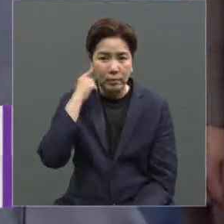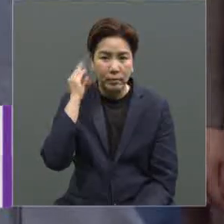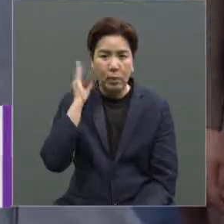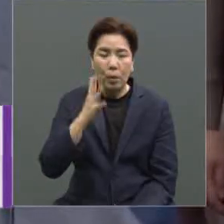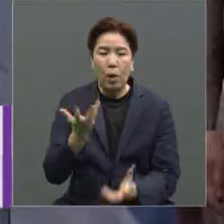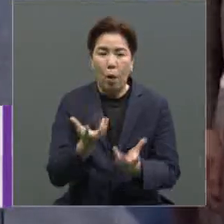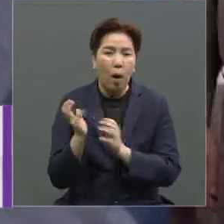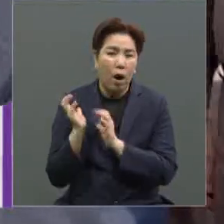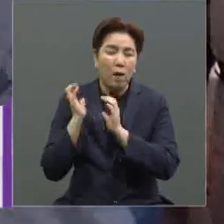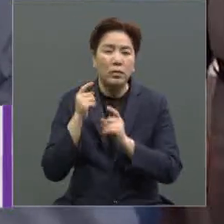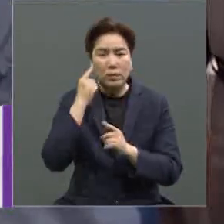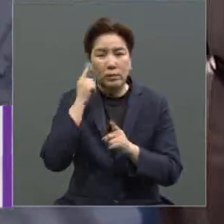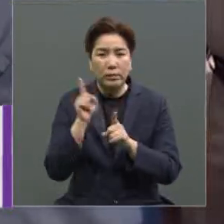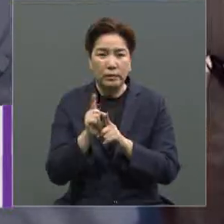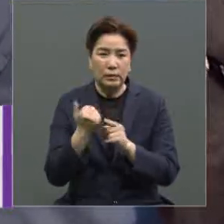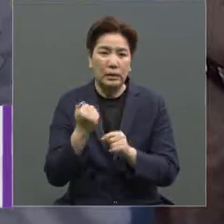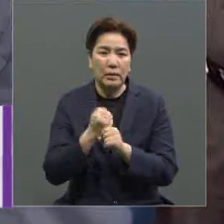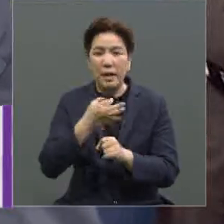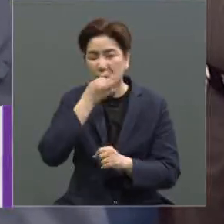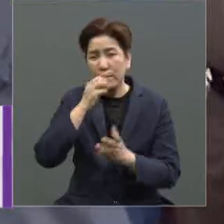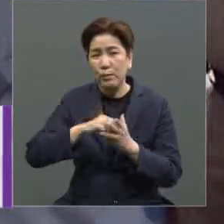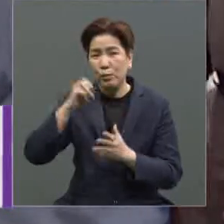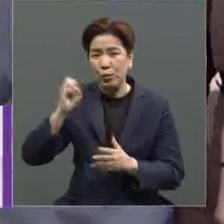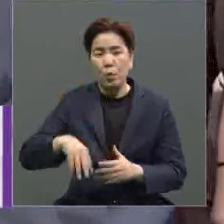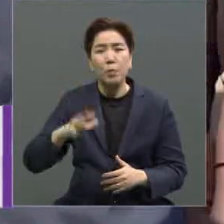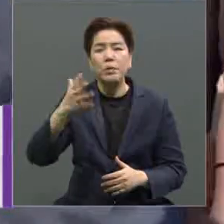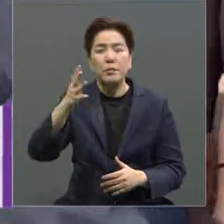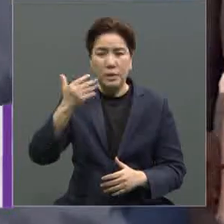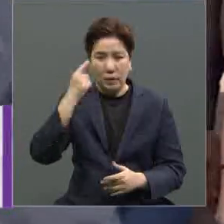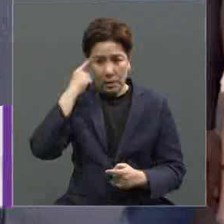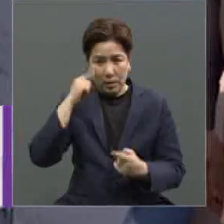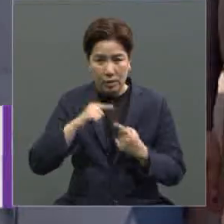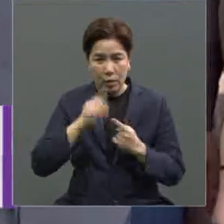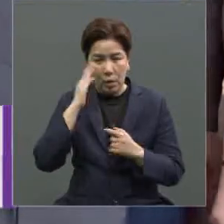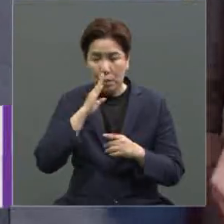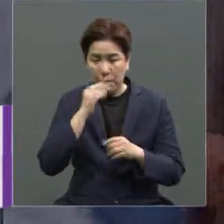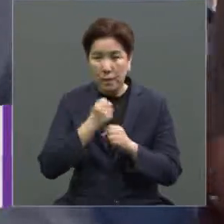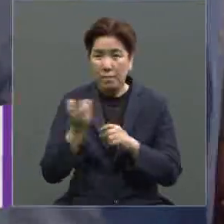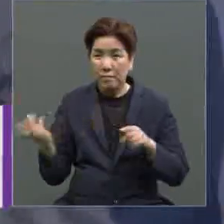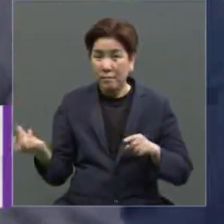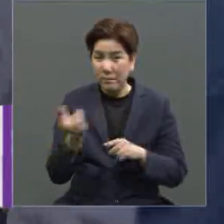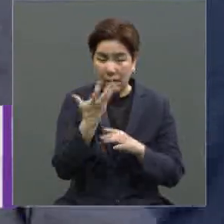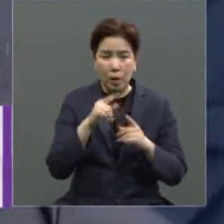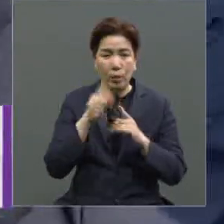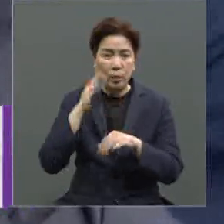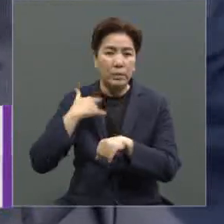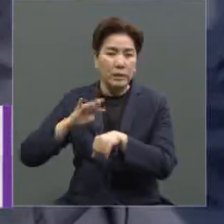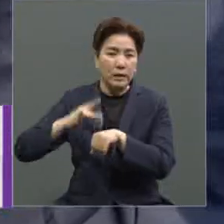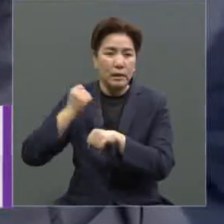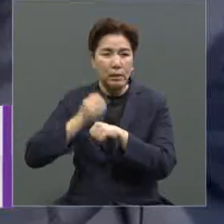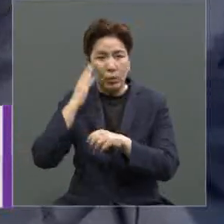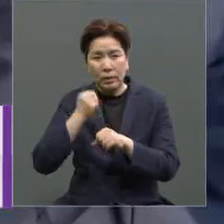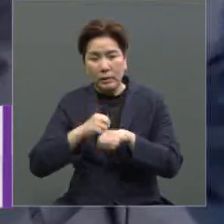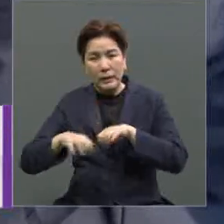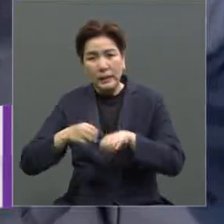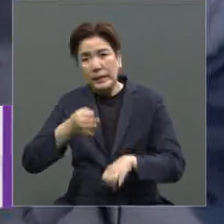เองไม่ต้องไปคิดว่ามันตกงานมันก็เป็นเรื่องที่ทางจังหวัดก็ดีทางอุทยานก็ดีถ้าเขาจะปรับปรุ